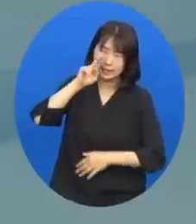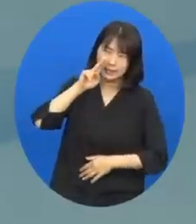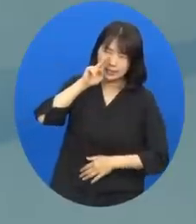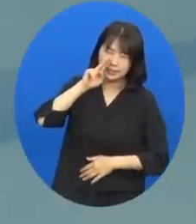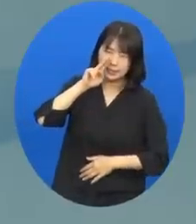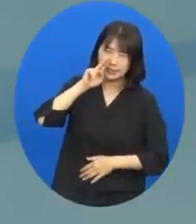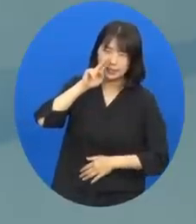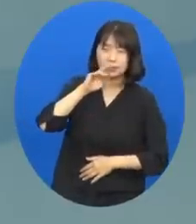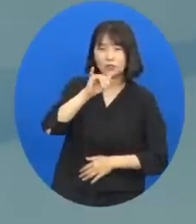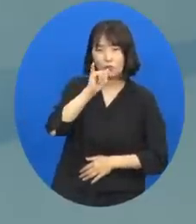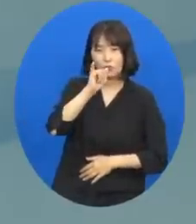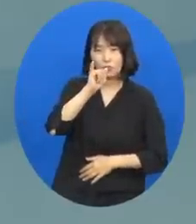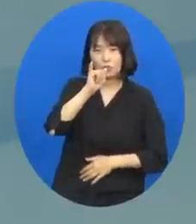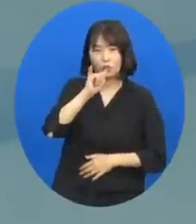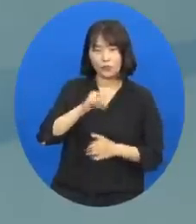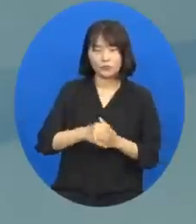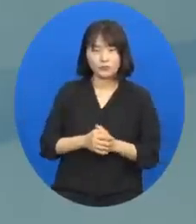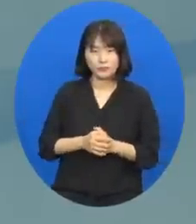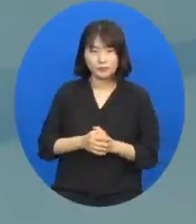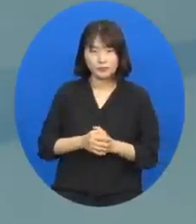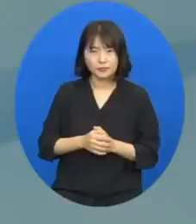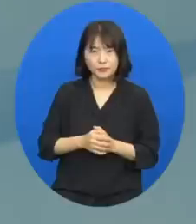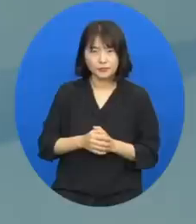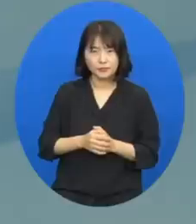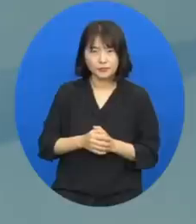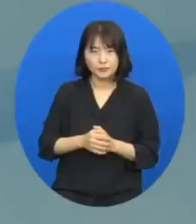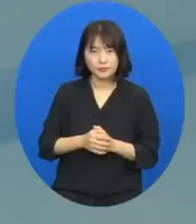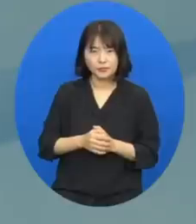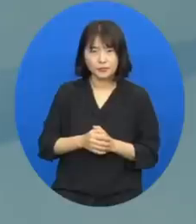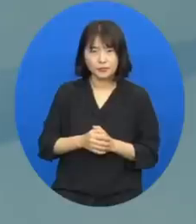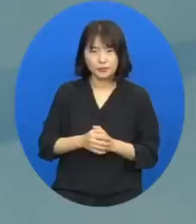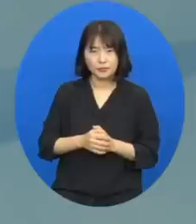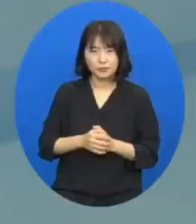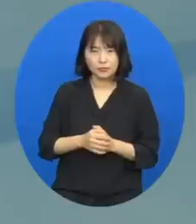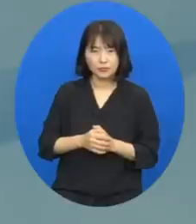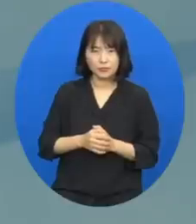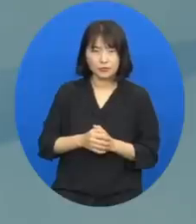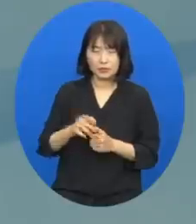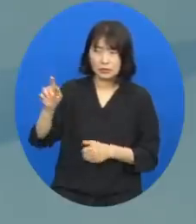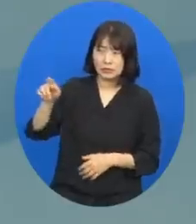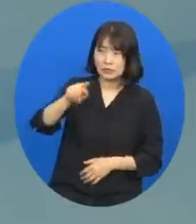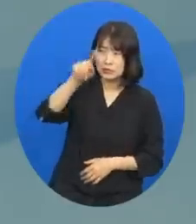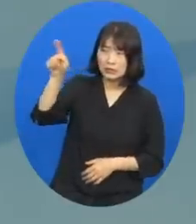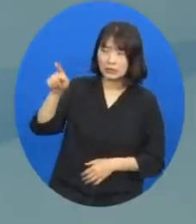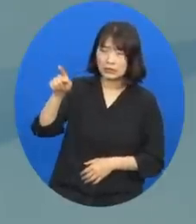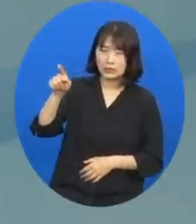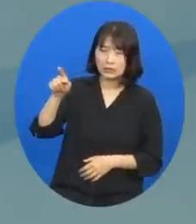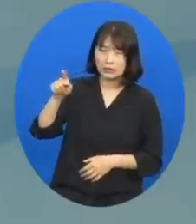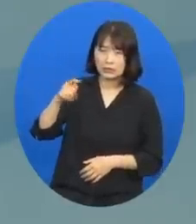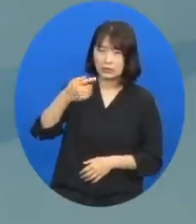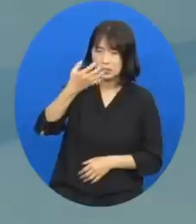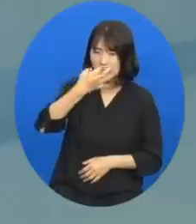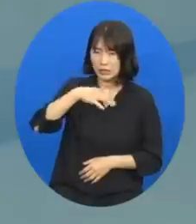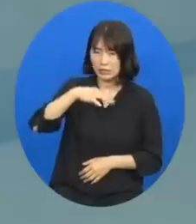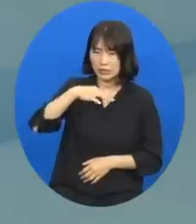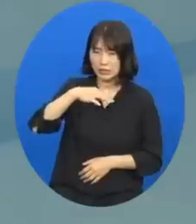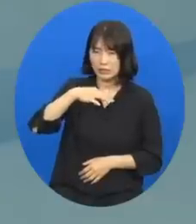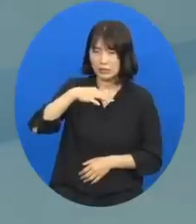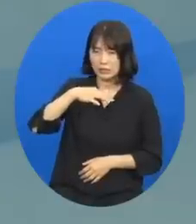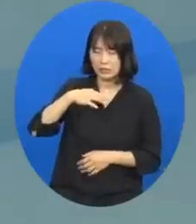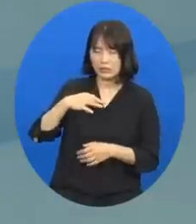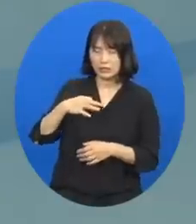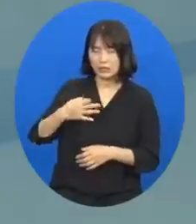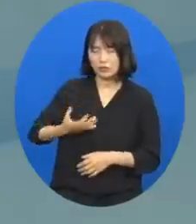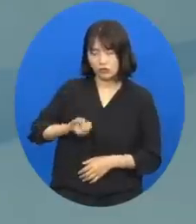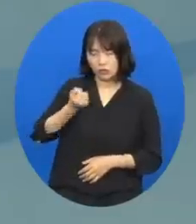경향이 있다는 거예요 그들이 각종 이익과 혜택을 누린다고 간주하기 때문이라는 것이죠 그러나 그런 자리에 혜택은